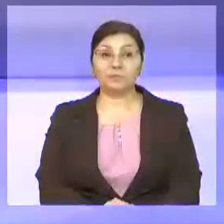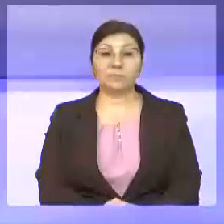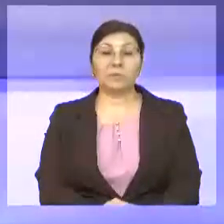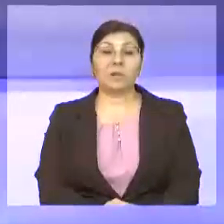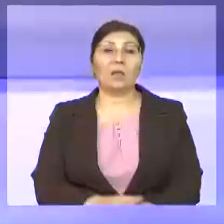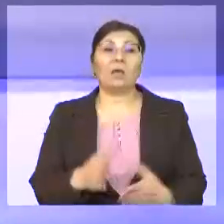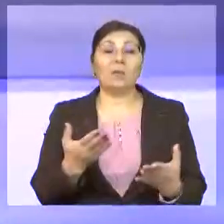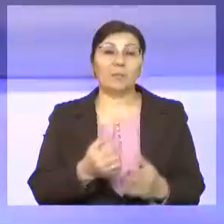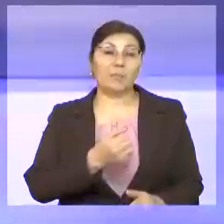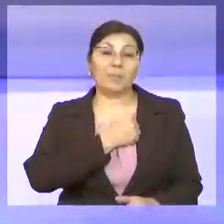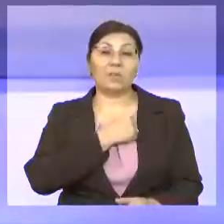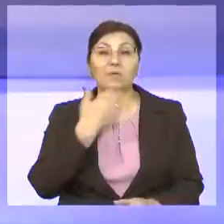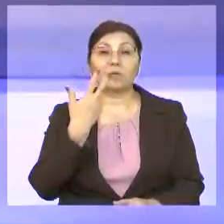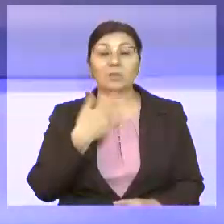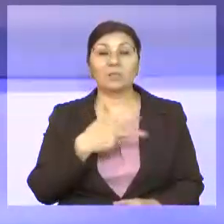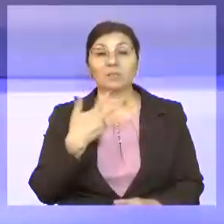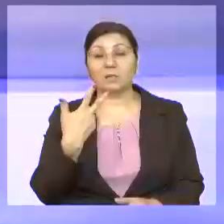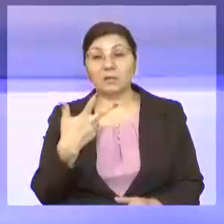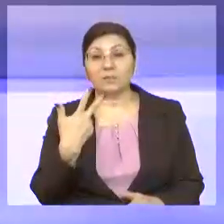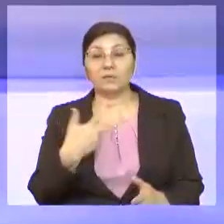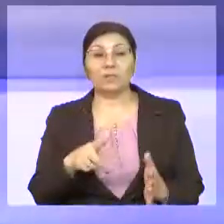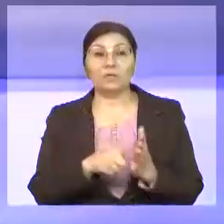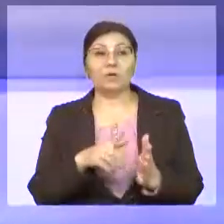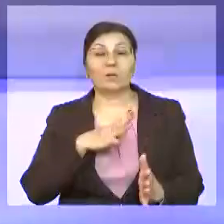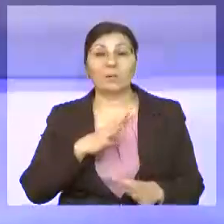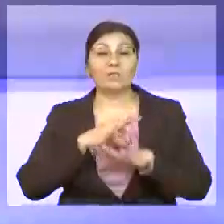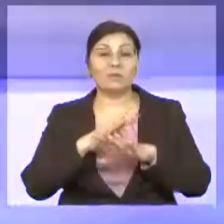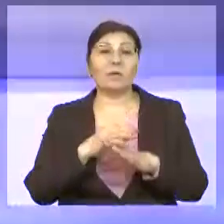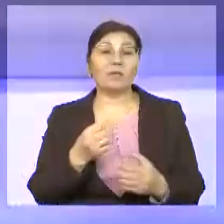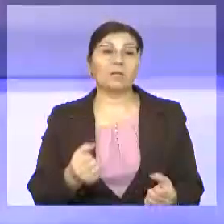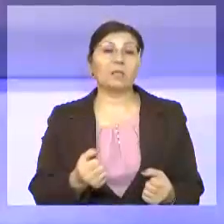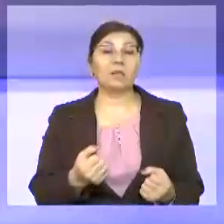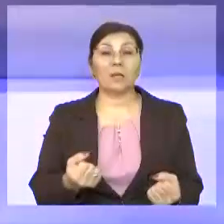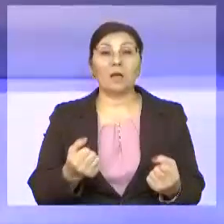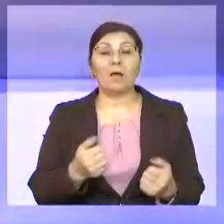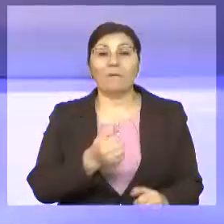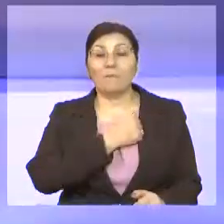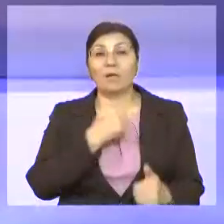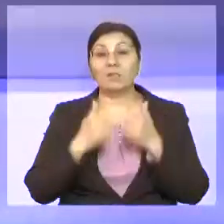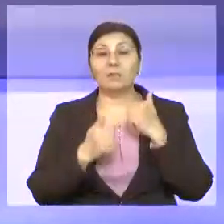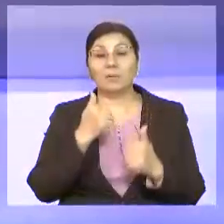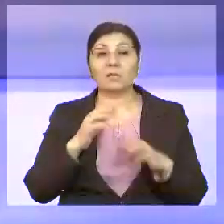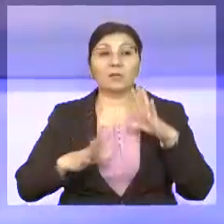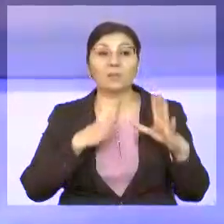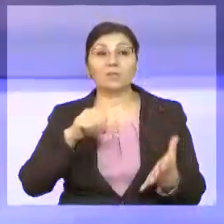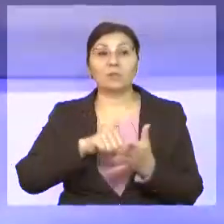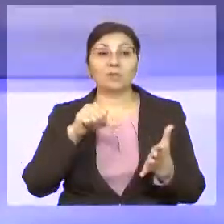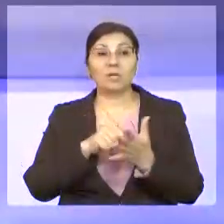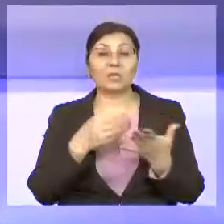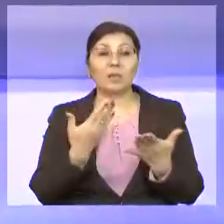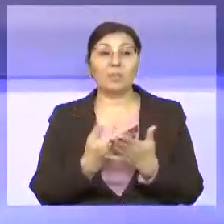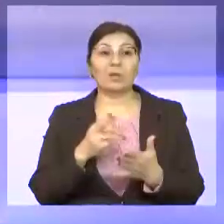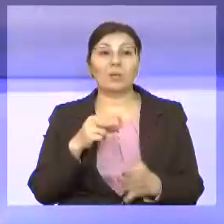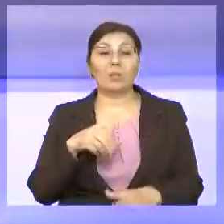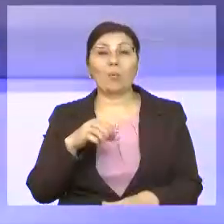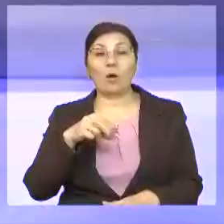На территории войсковой части 3238 прошли масштабные военно-спортивные тренировки с участием сотрудников учреждения